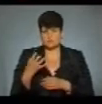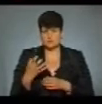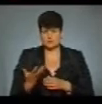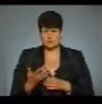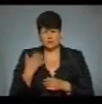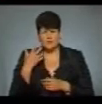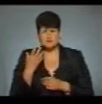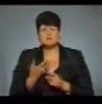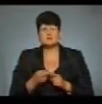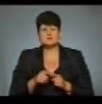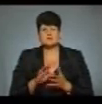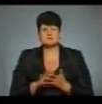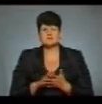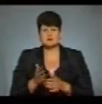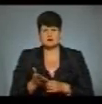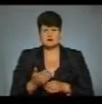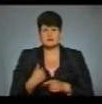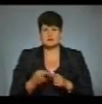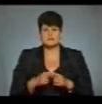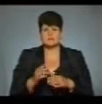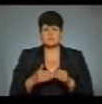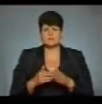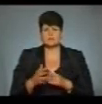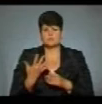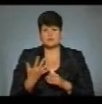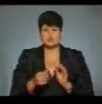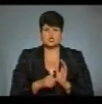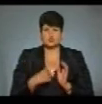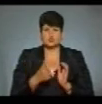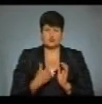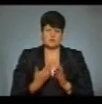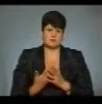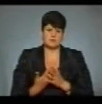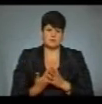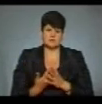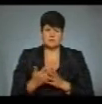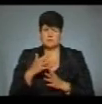це сміття? Я це практикую років 5-6 приблизно. Я думаю, що